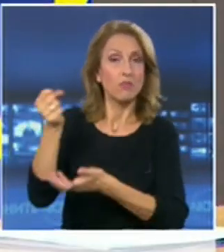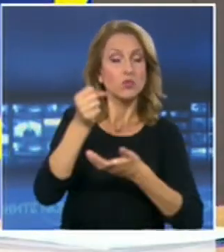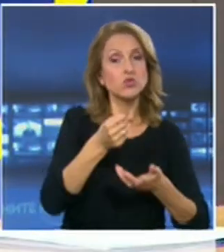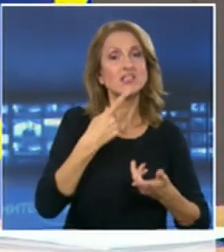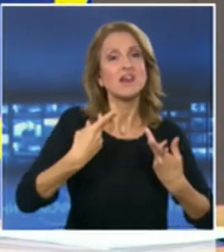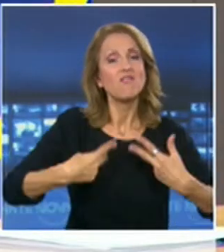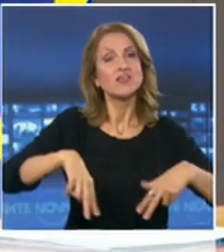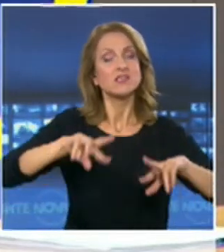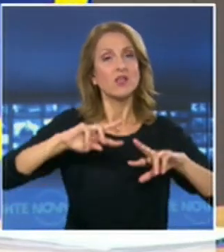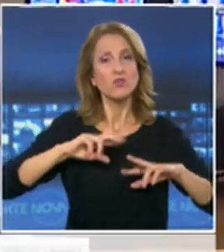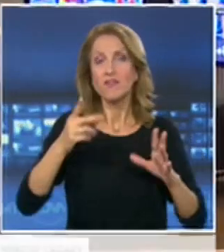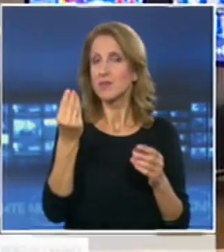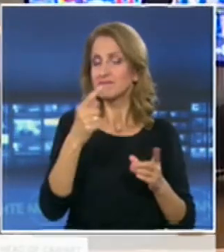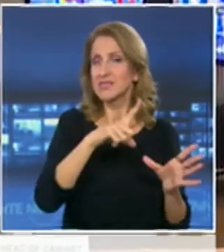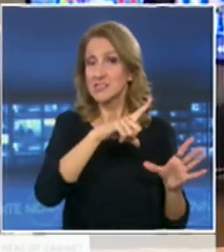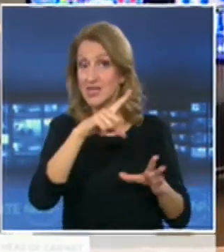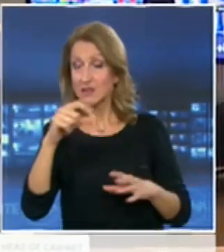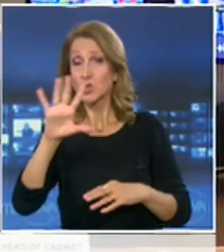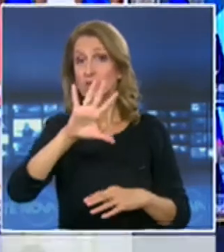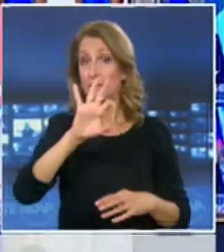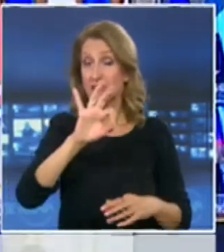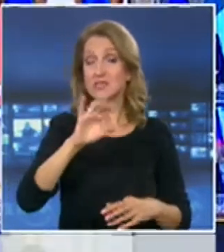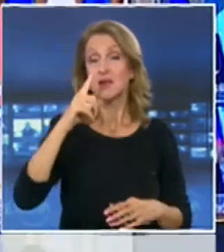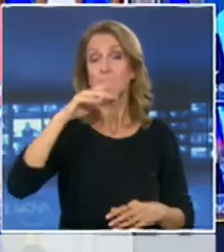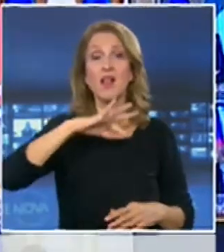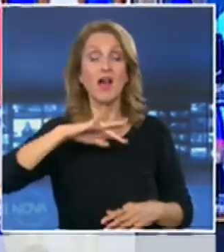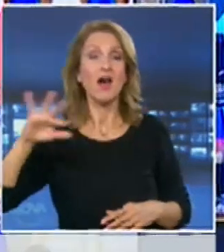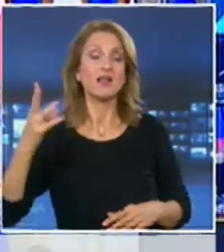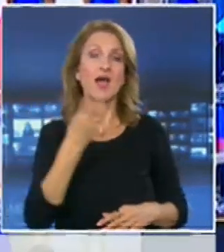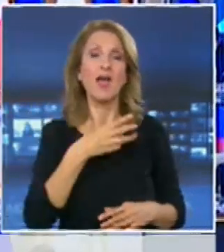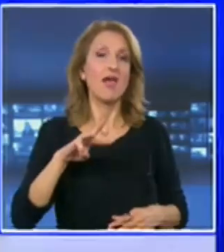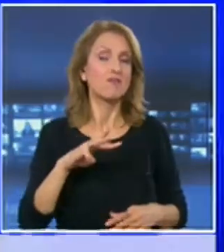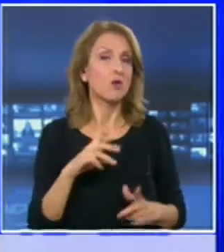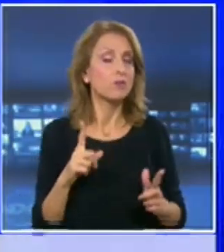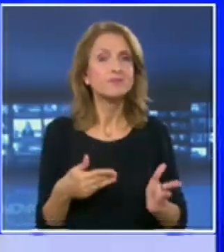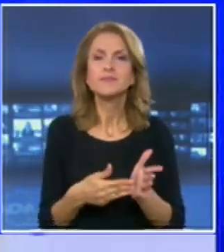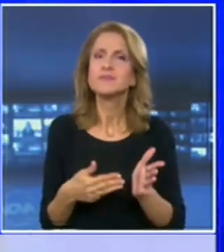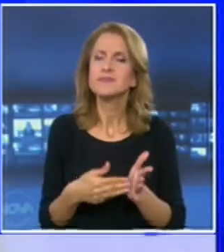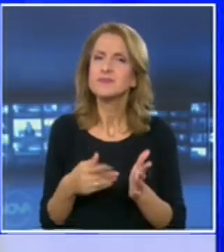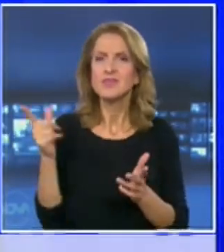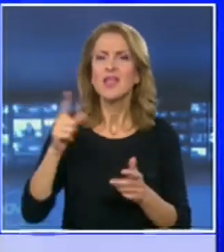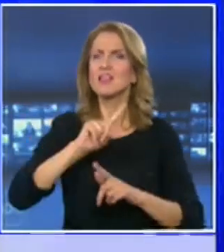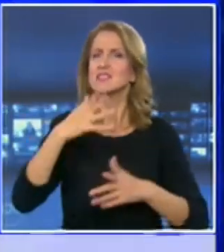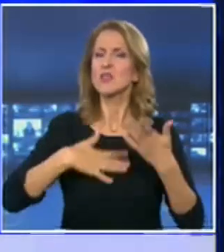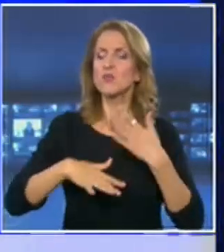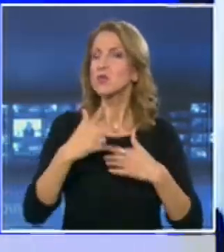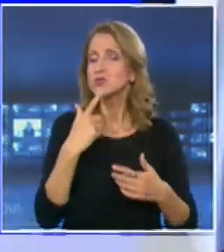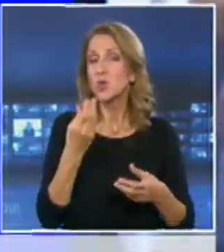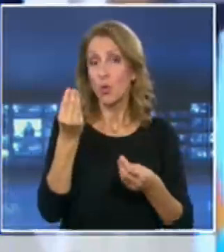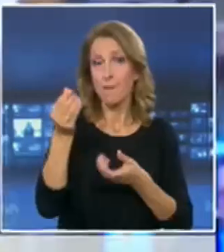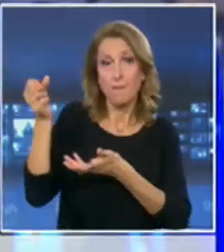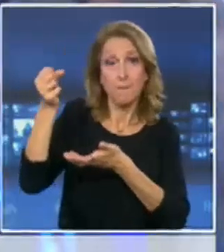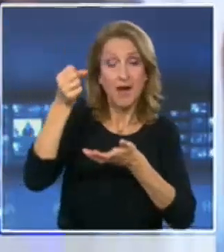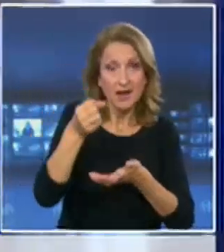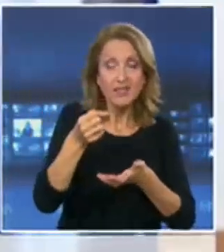коронавируса на стойност 750 милиарда евро. Причината е в условието, че отпускането на парите ще бъде обвързано с върховенството